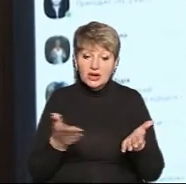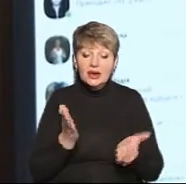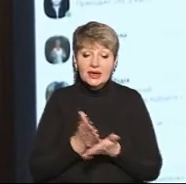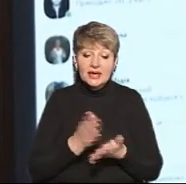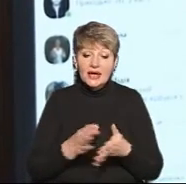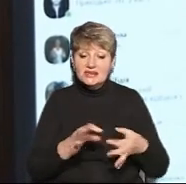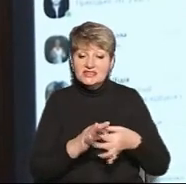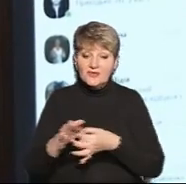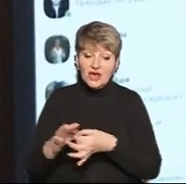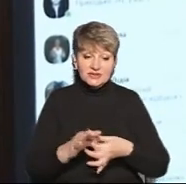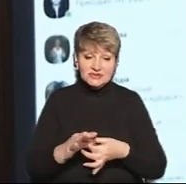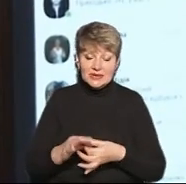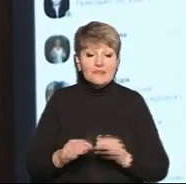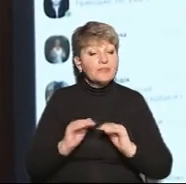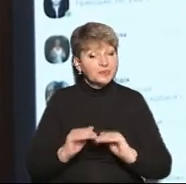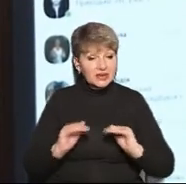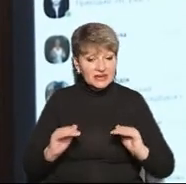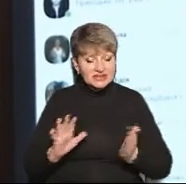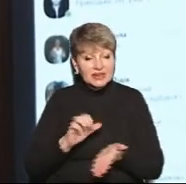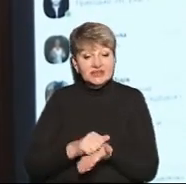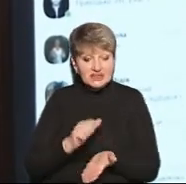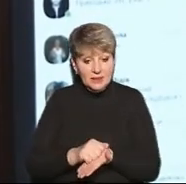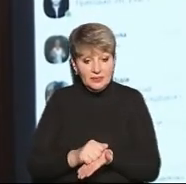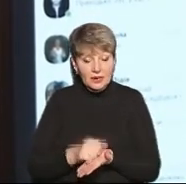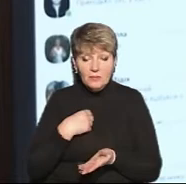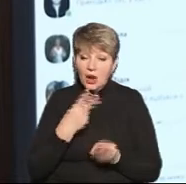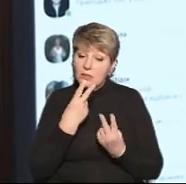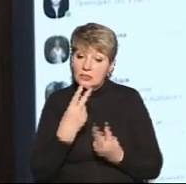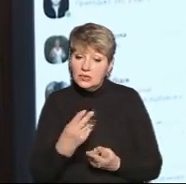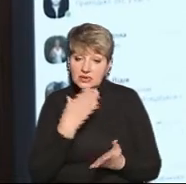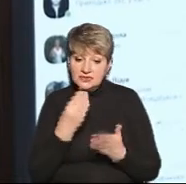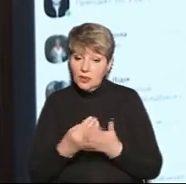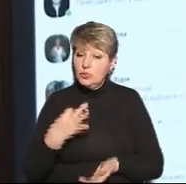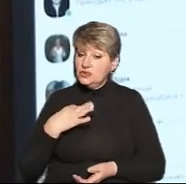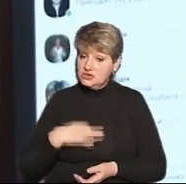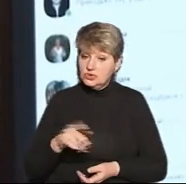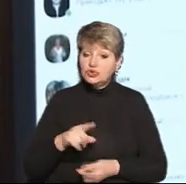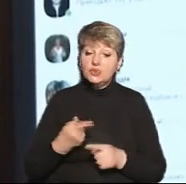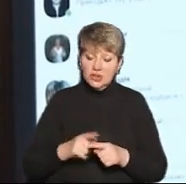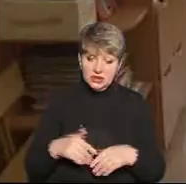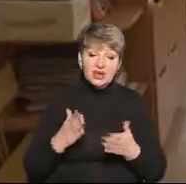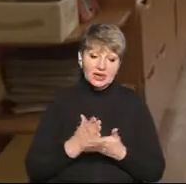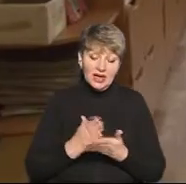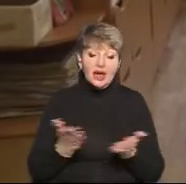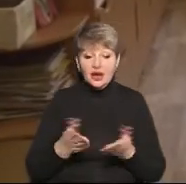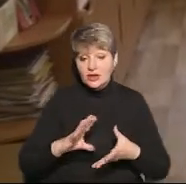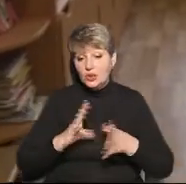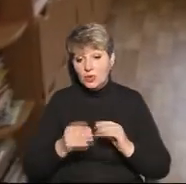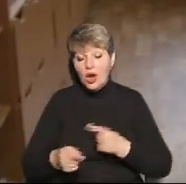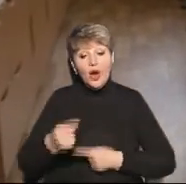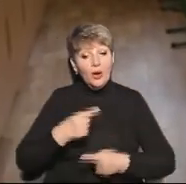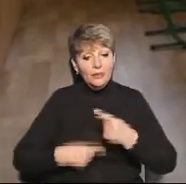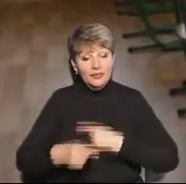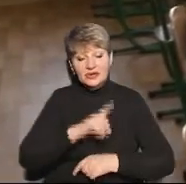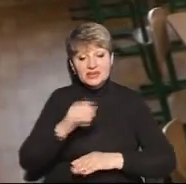зв'язок, діти займаються, ми дивимося по своєму сину, що це дає свої результати. Повернутися за парти,